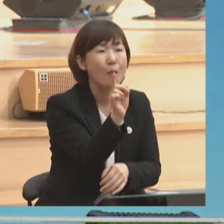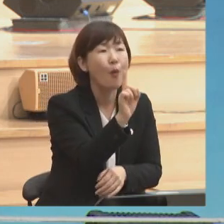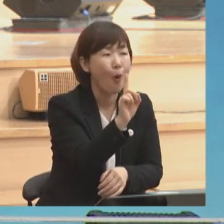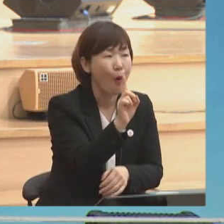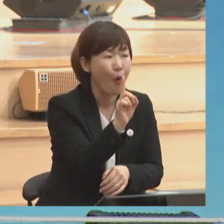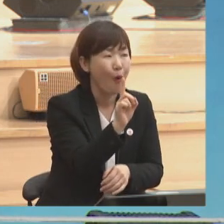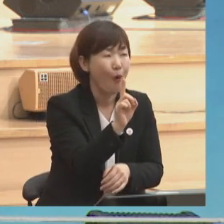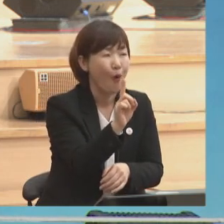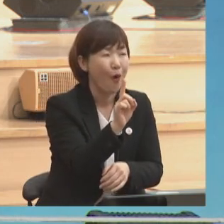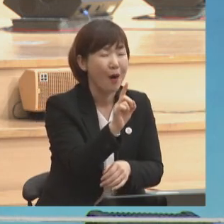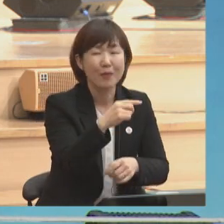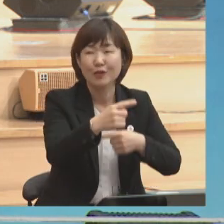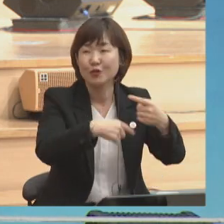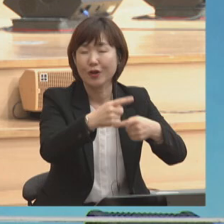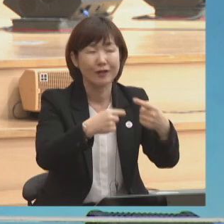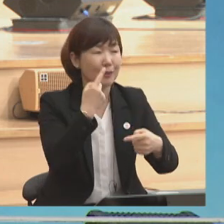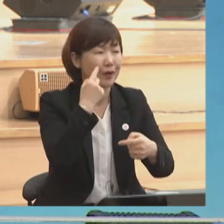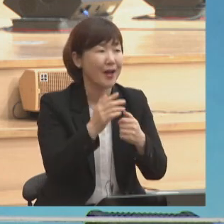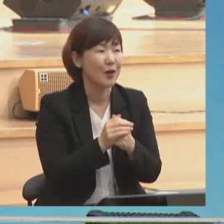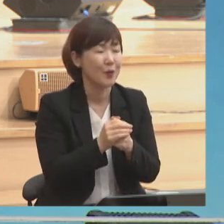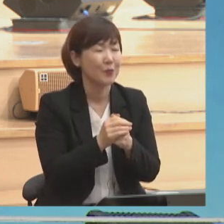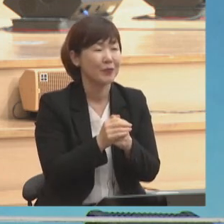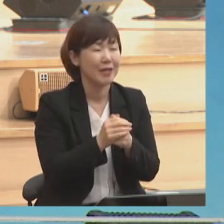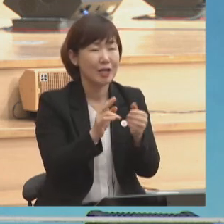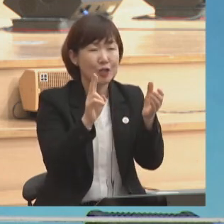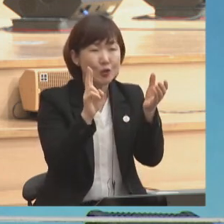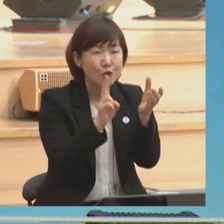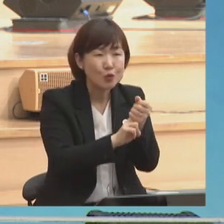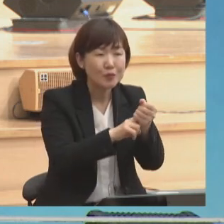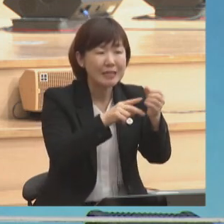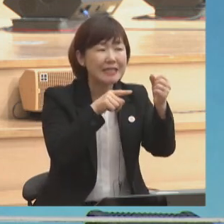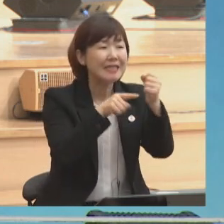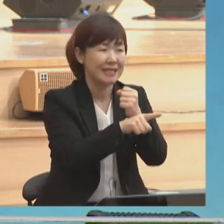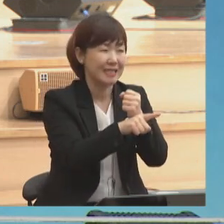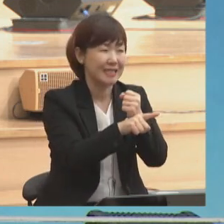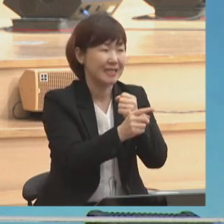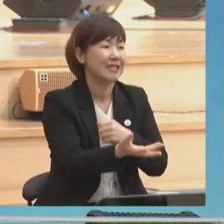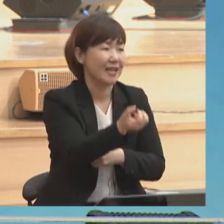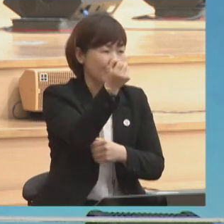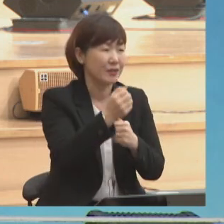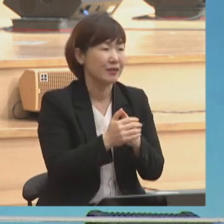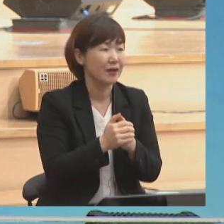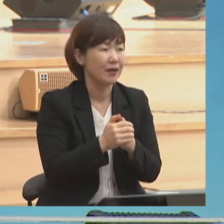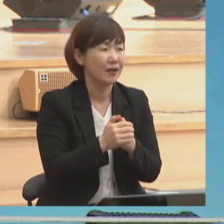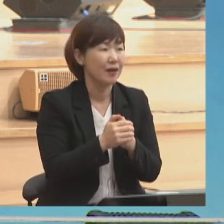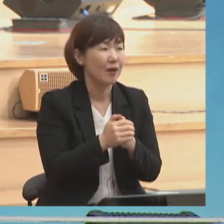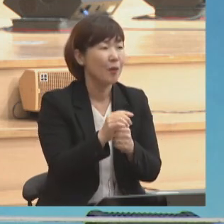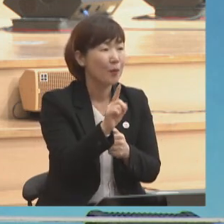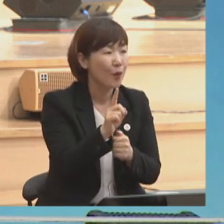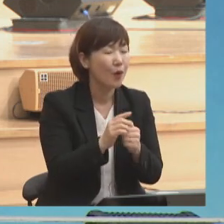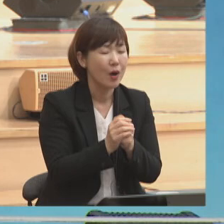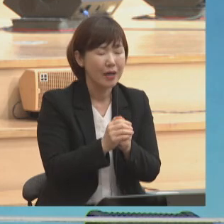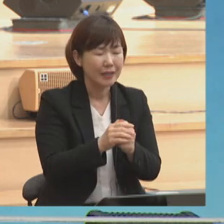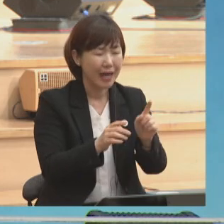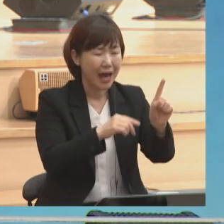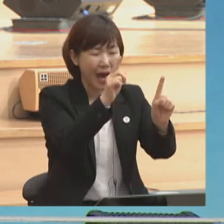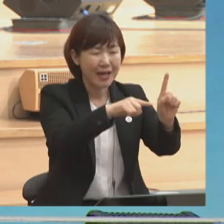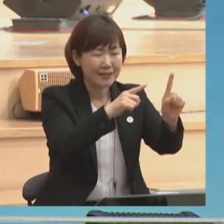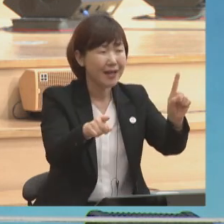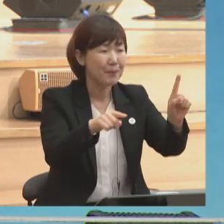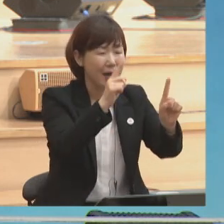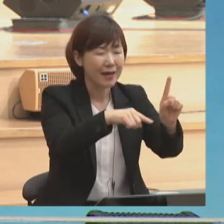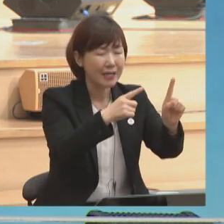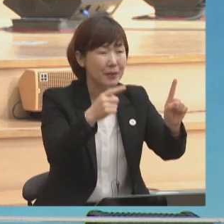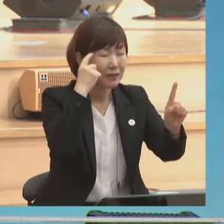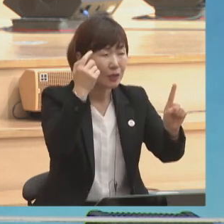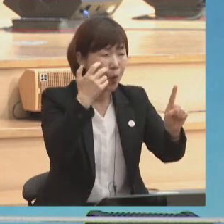따라 하십시다. 의도. 의도. 따라합니다. 의도. 의도. 한 영혼을 살리겠다라는 강한